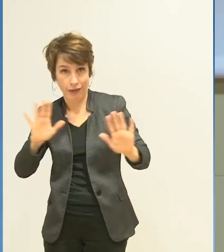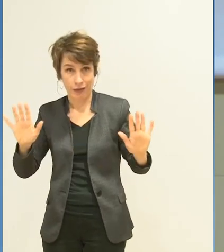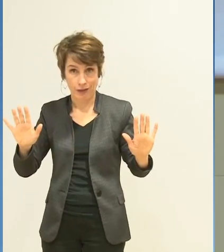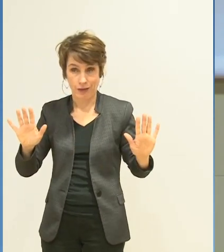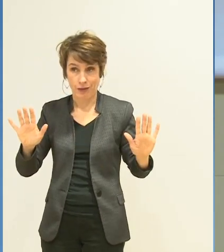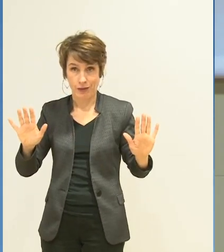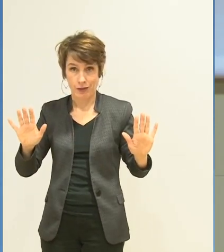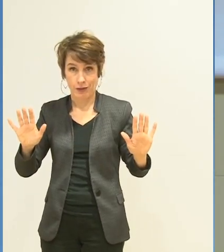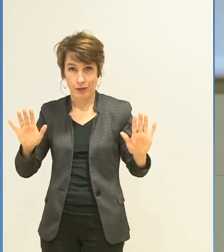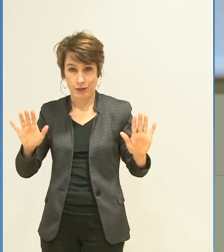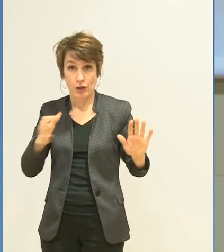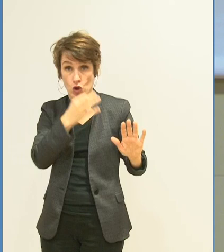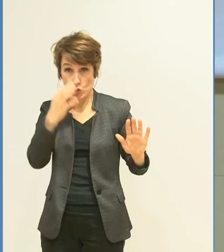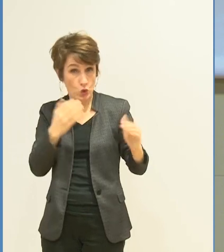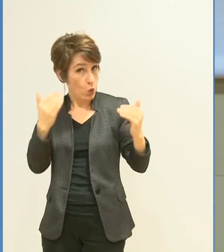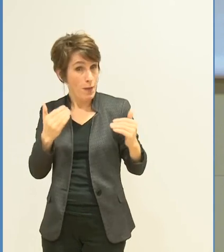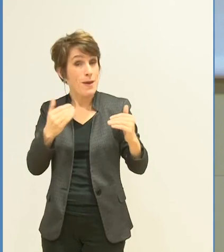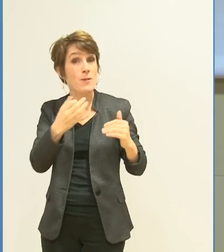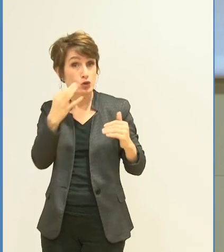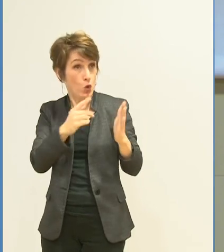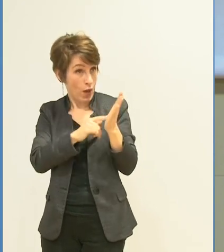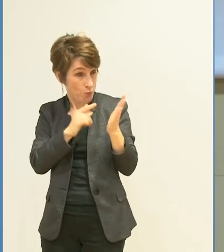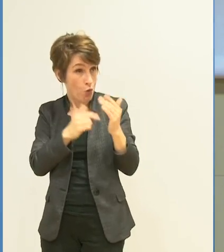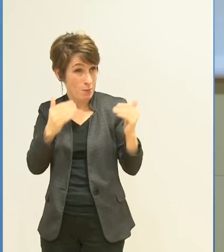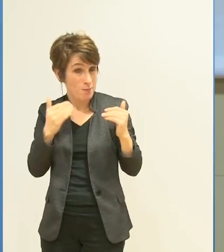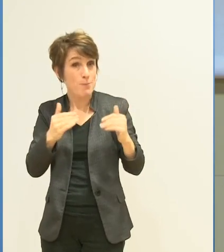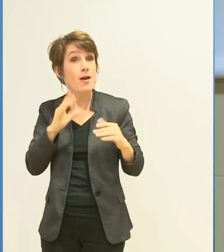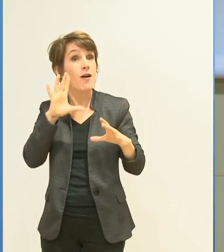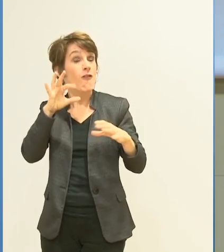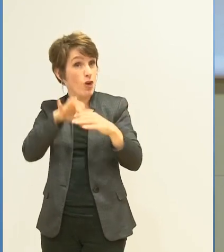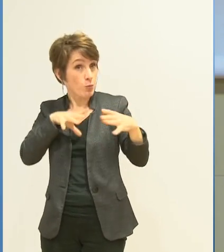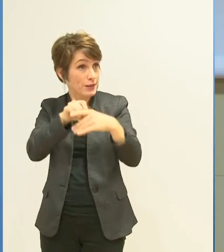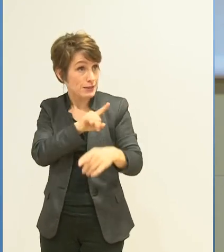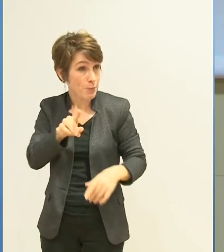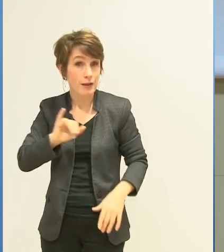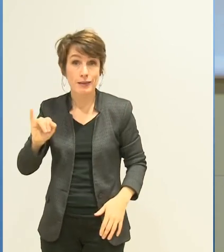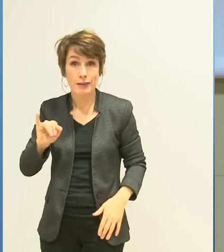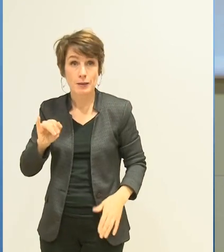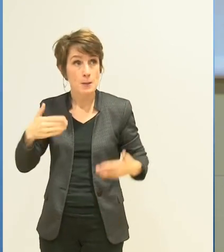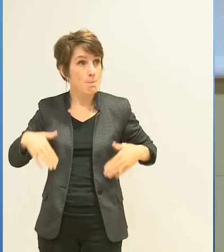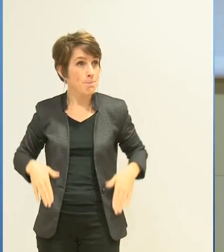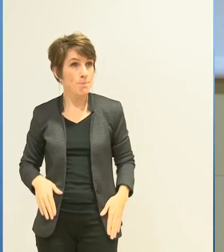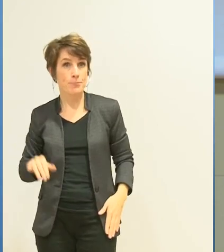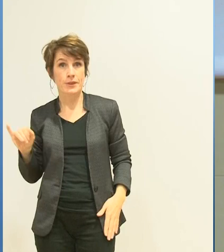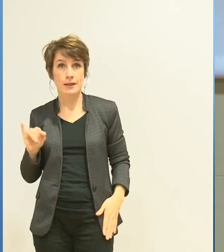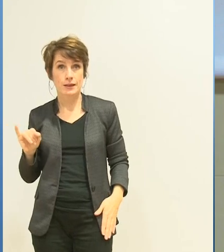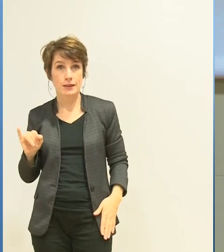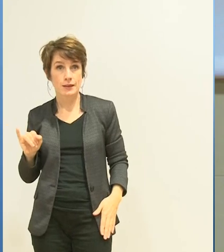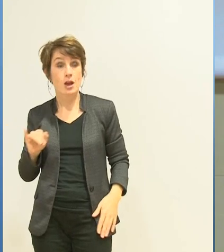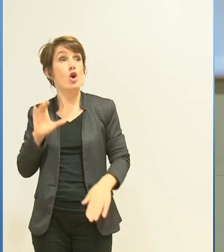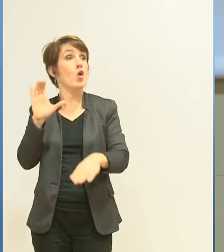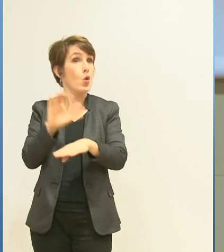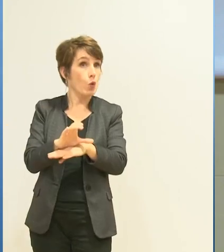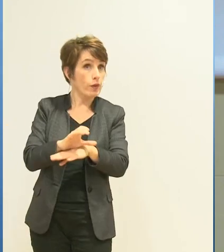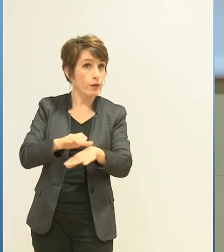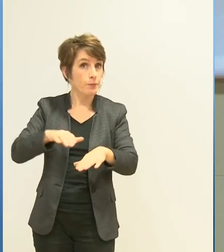la stabilité donc des taux qui ne prend pas part au vote qui s'abstient qui votent